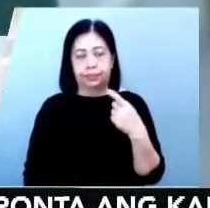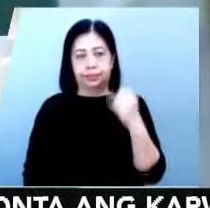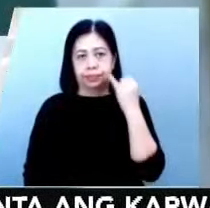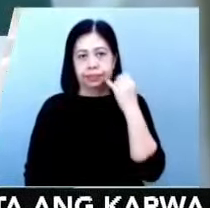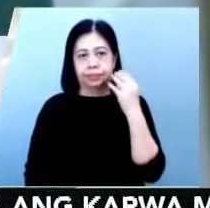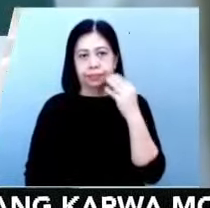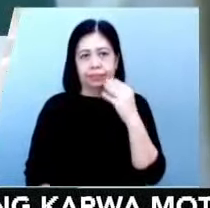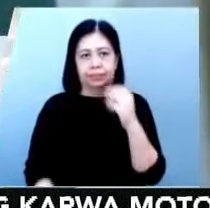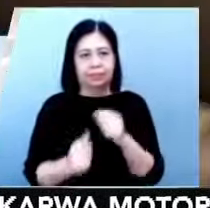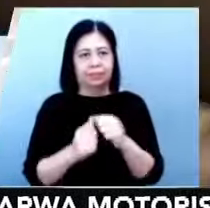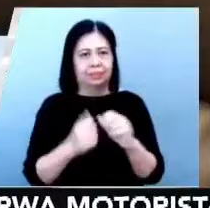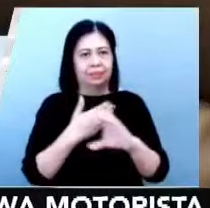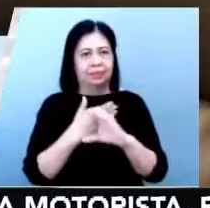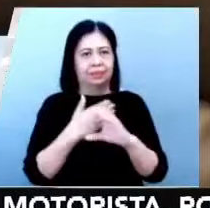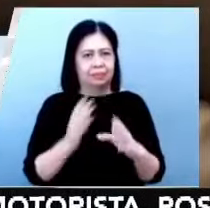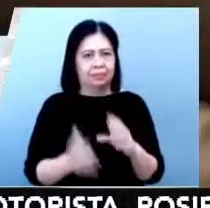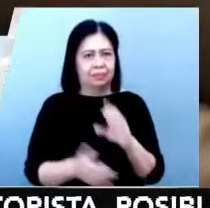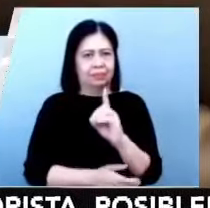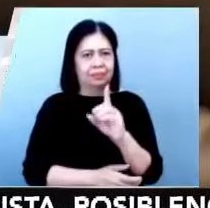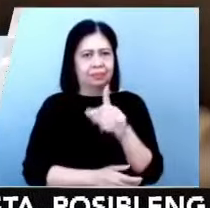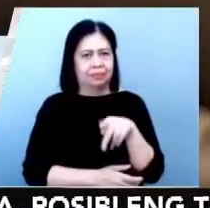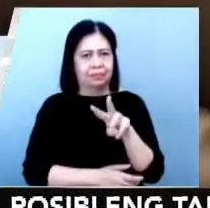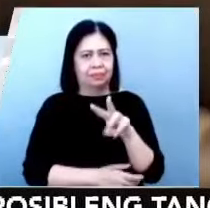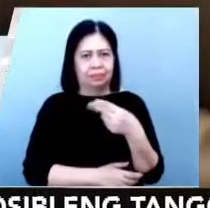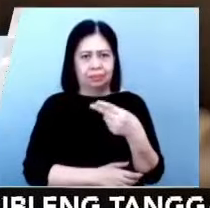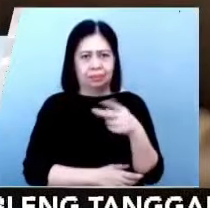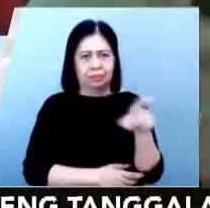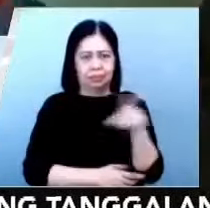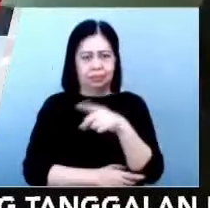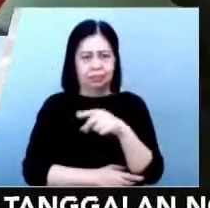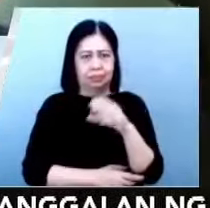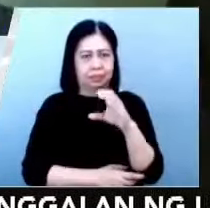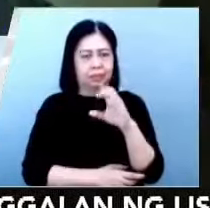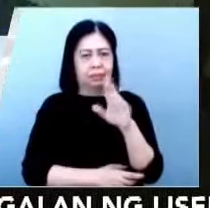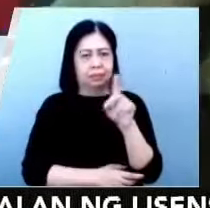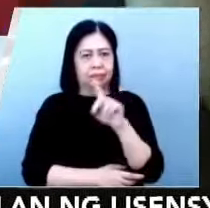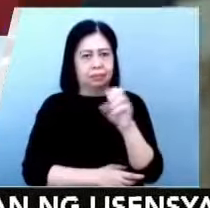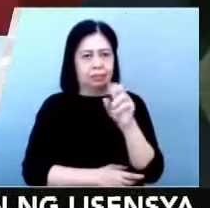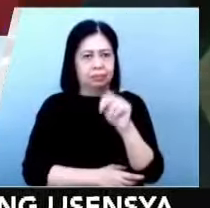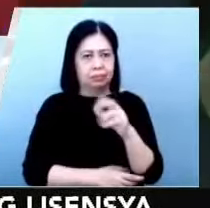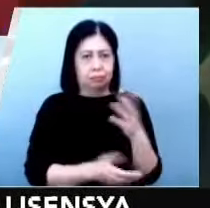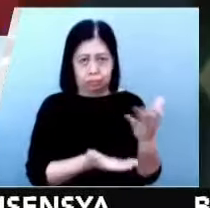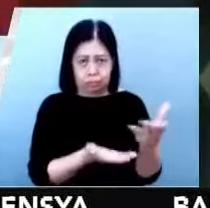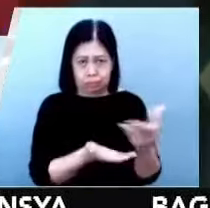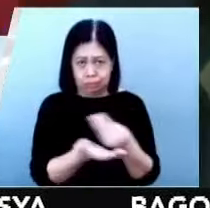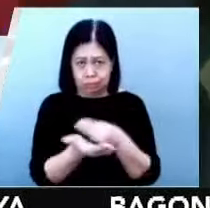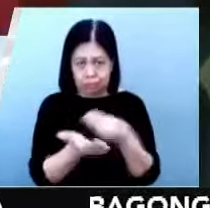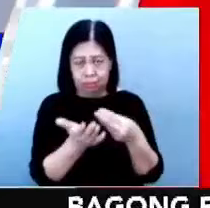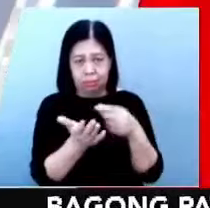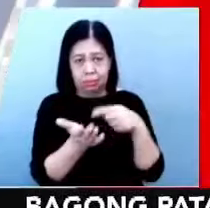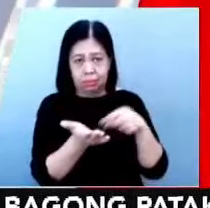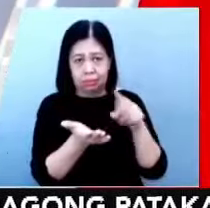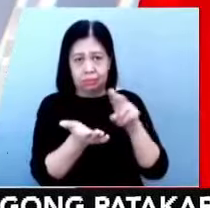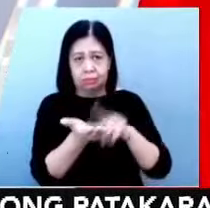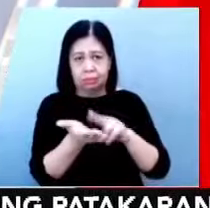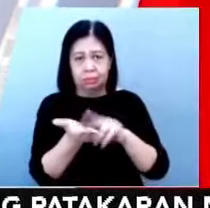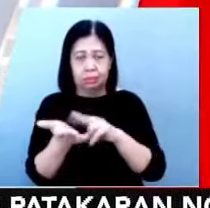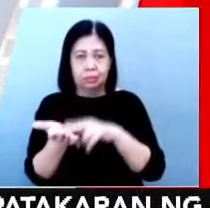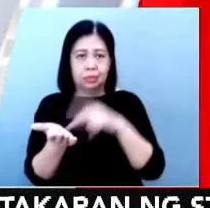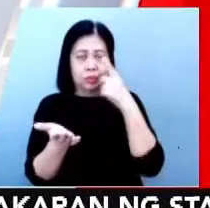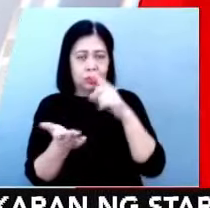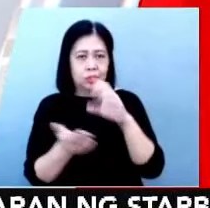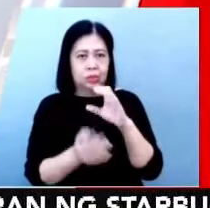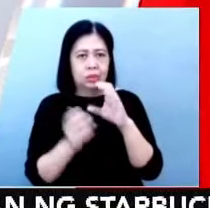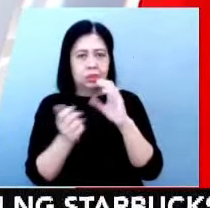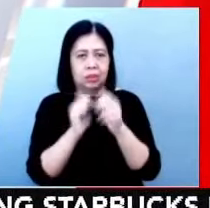ng DPWH sa Ilocos Region at Calabarzon, nangangalap na rin ng pirma para sa Chacha. Akala ko nga